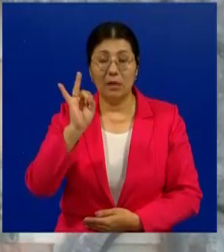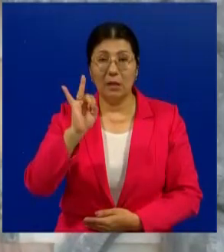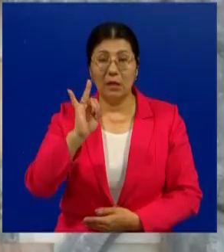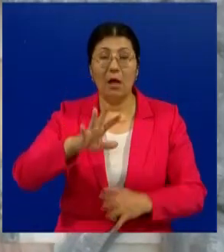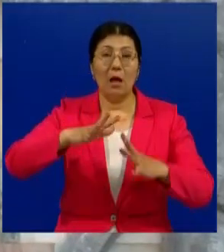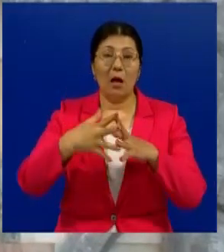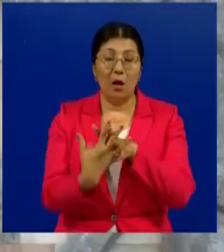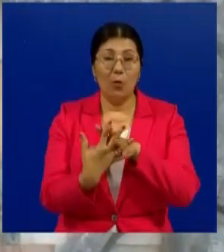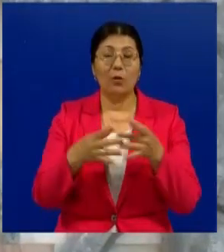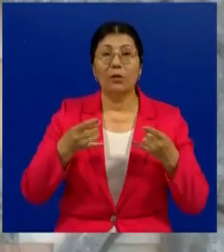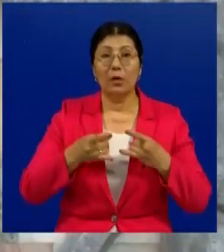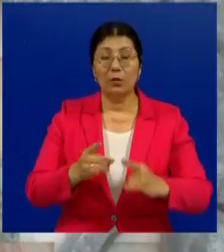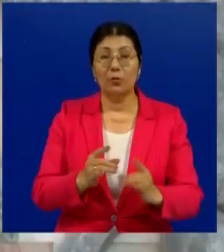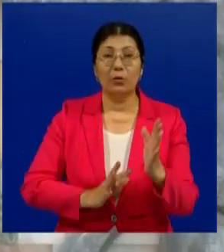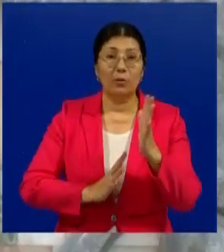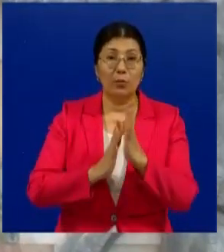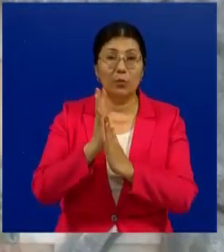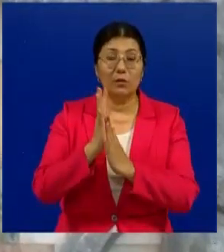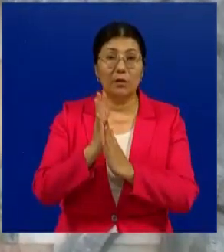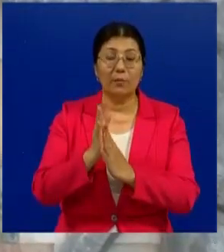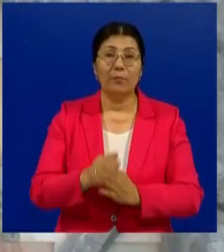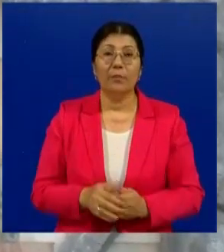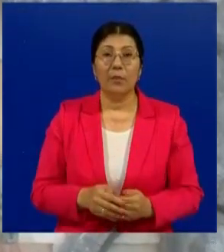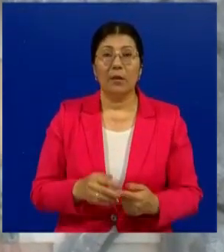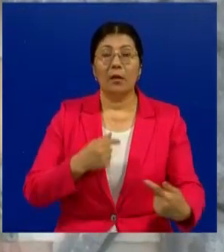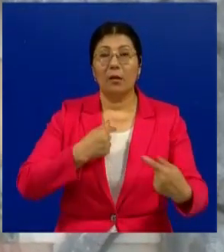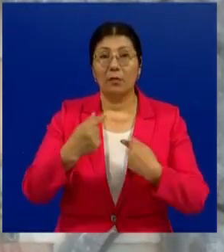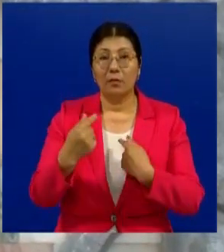туып өсіп, сол залал